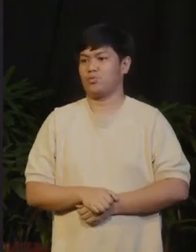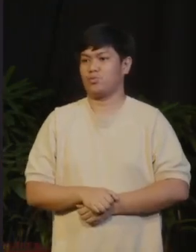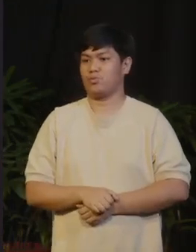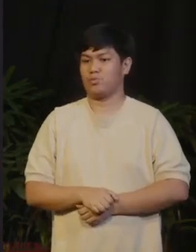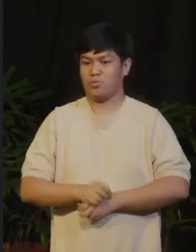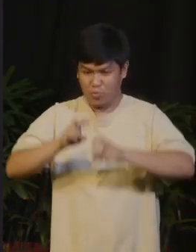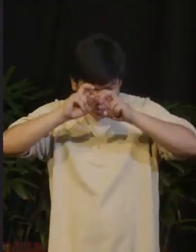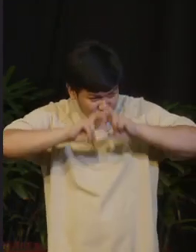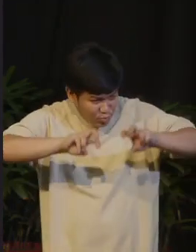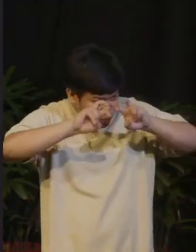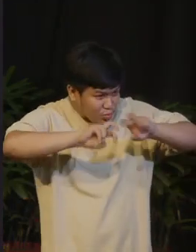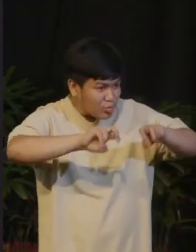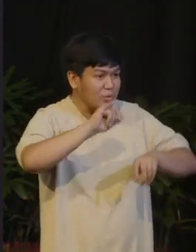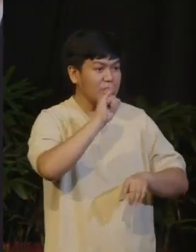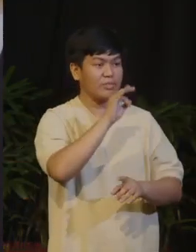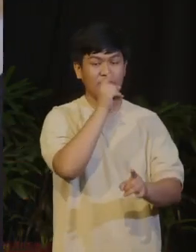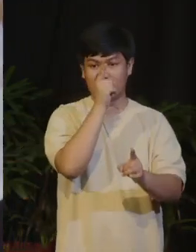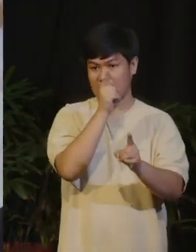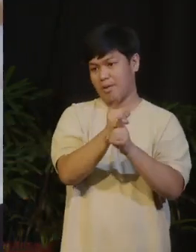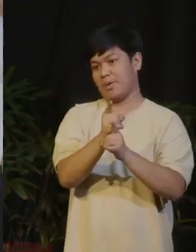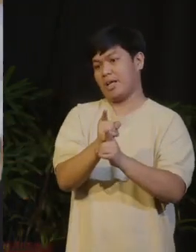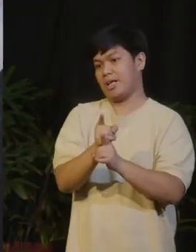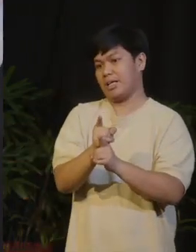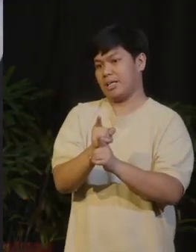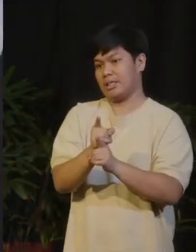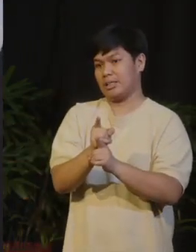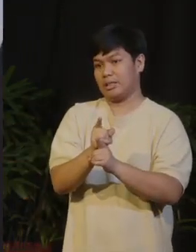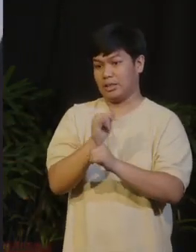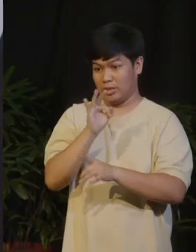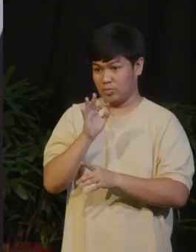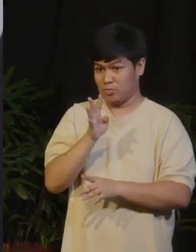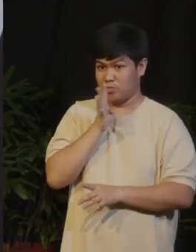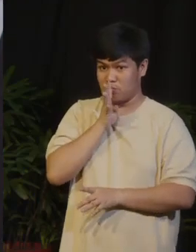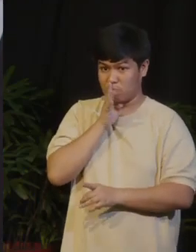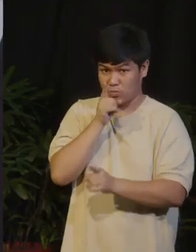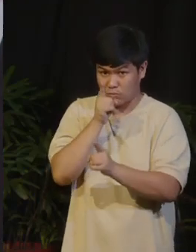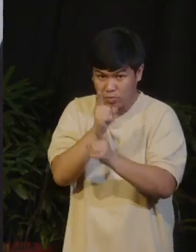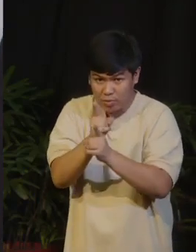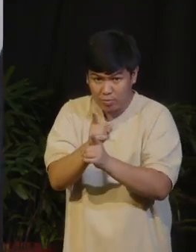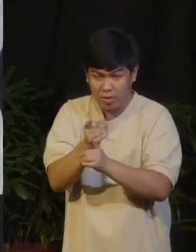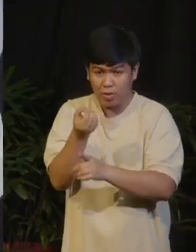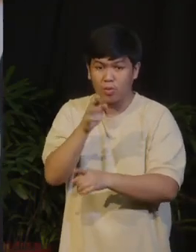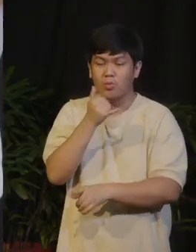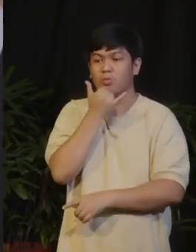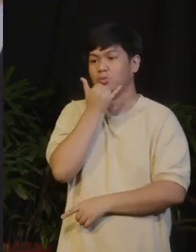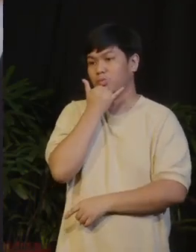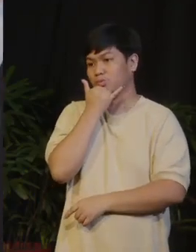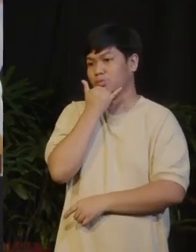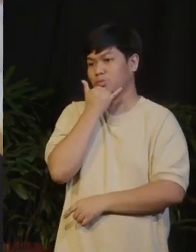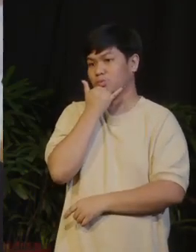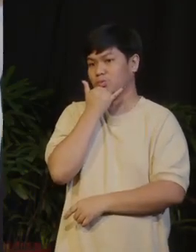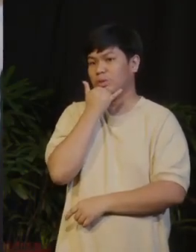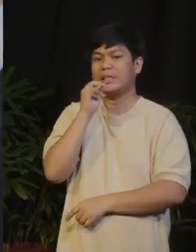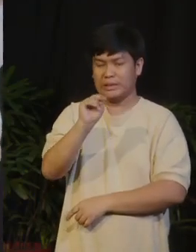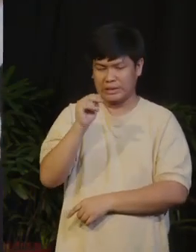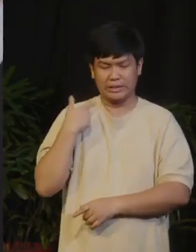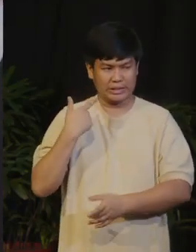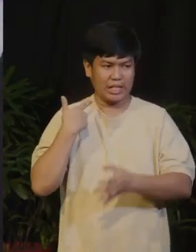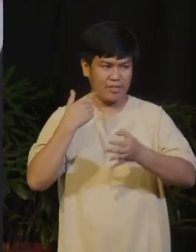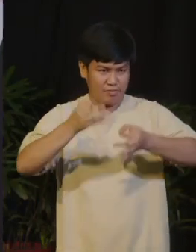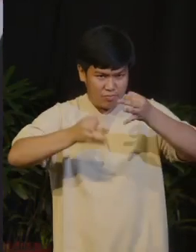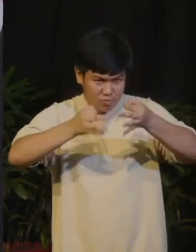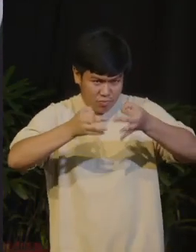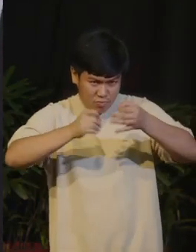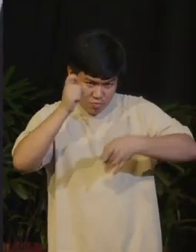Kailangan nating mag-estima kung ang sinasabi nila ay tama o hindi. Kailangan natin manghusga. Di